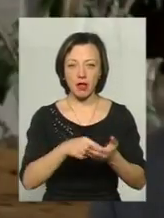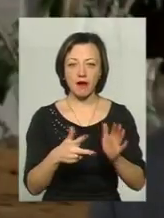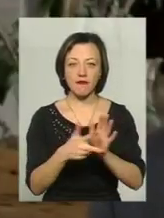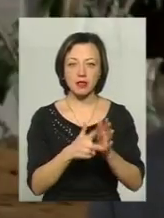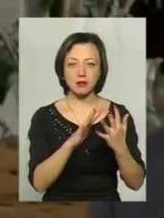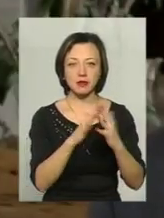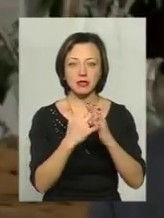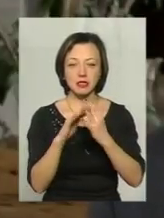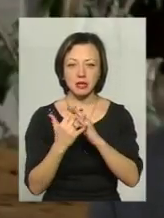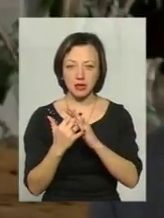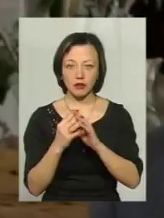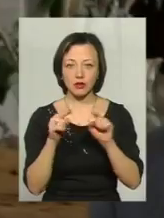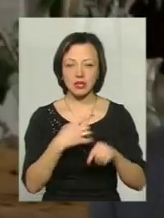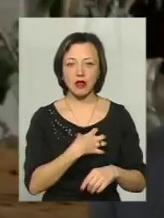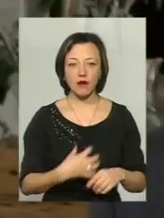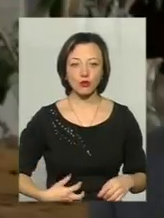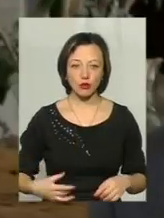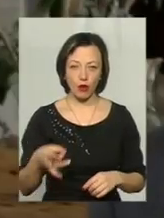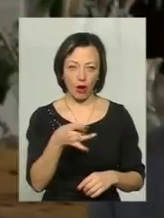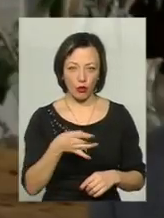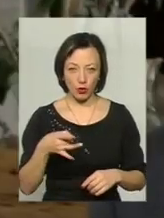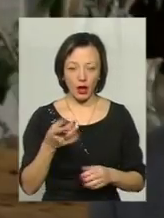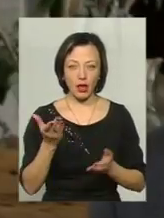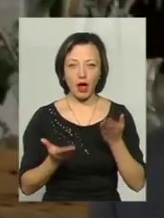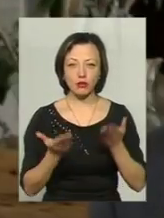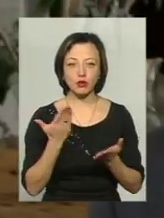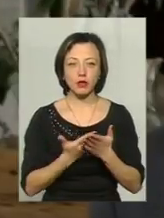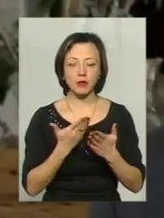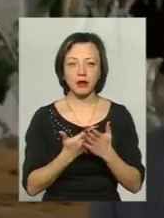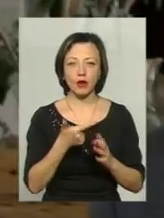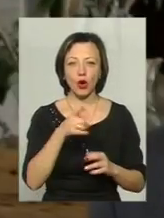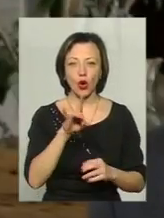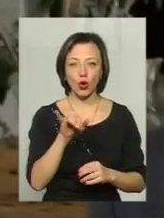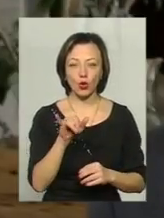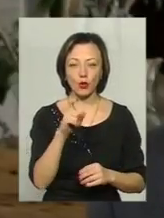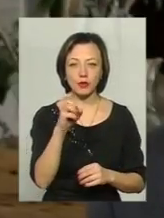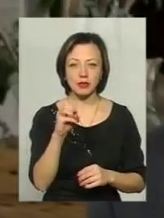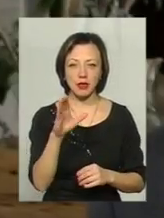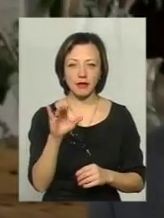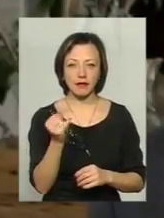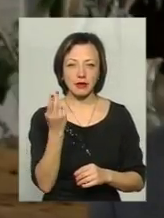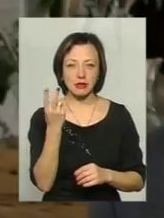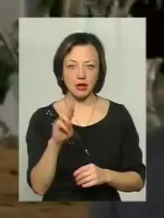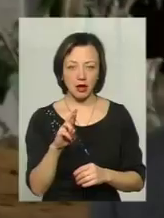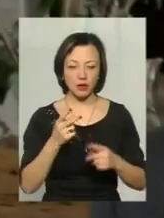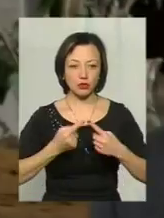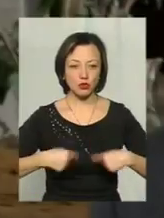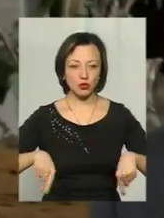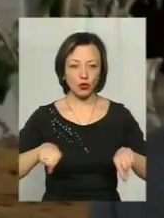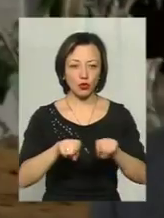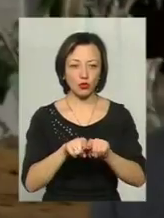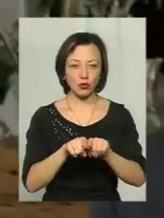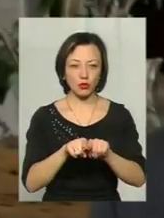населених пунктів Славутського району. Якщо взяти Грузевицю, в зону